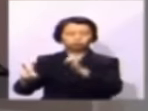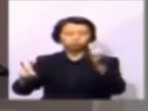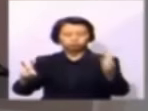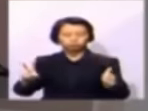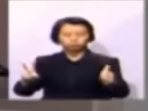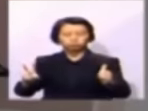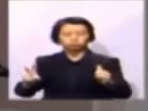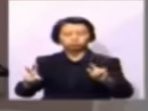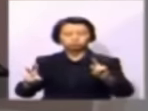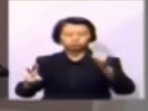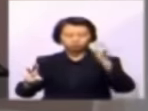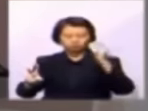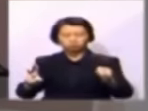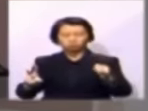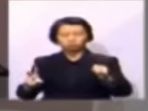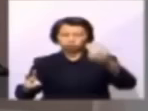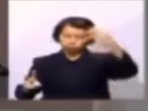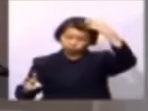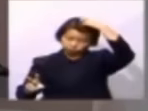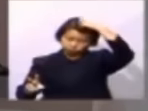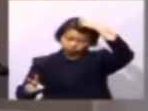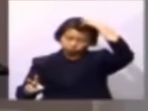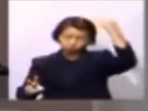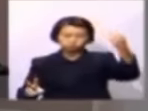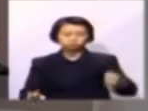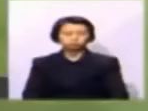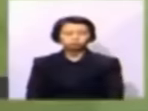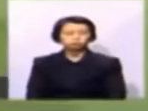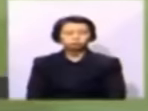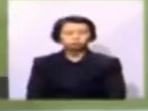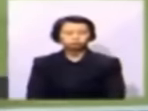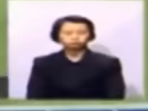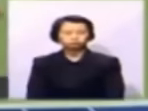pasukan di tangga ketiga tercorot Selangor.